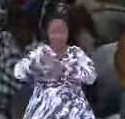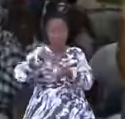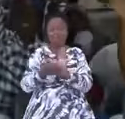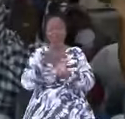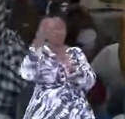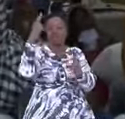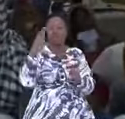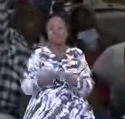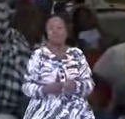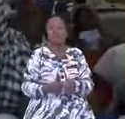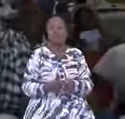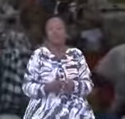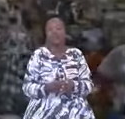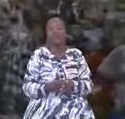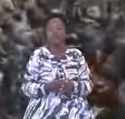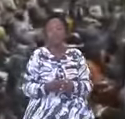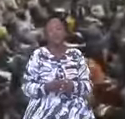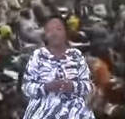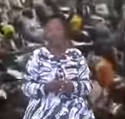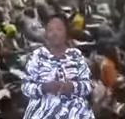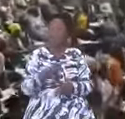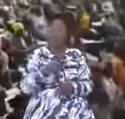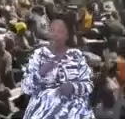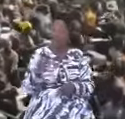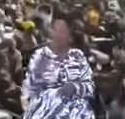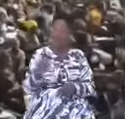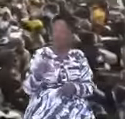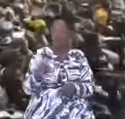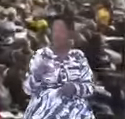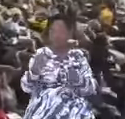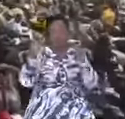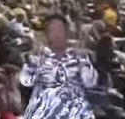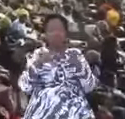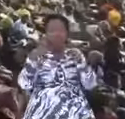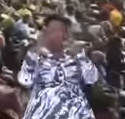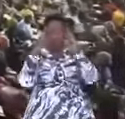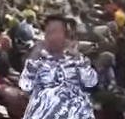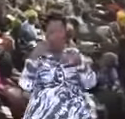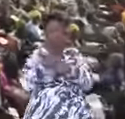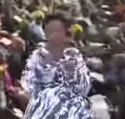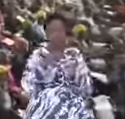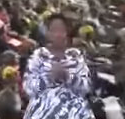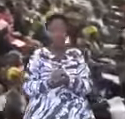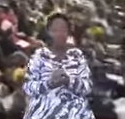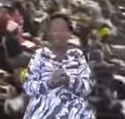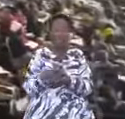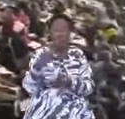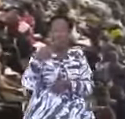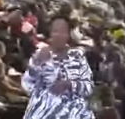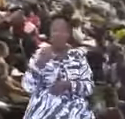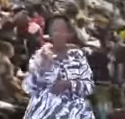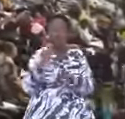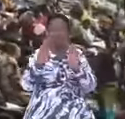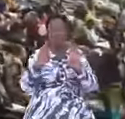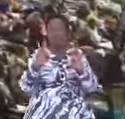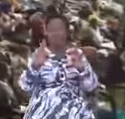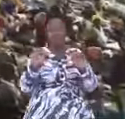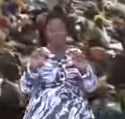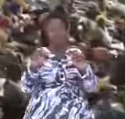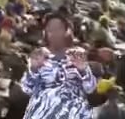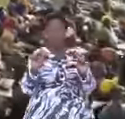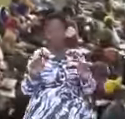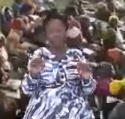alors il a dit moïse fit un serpent d'airain et le place à une perche et